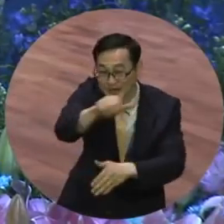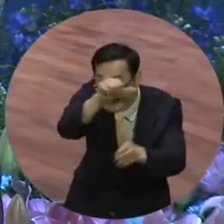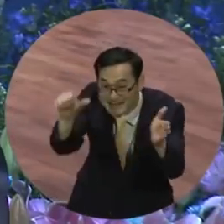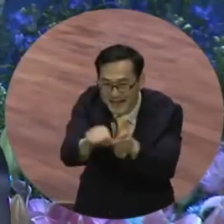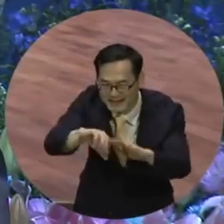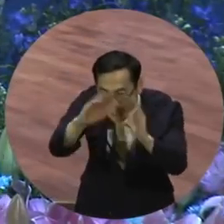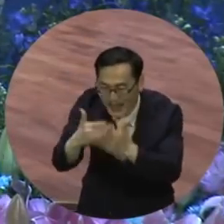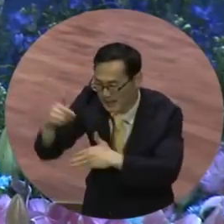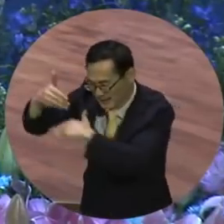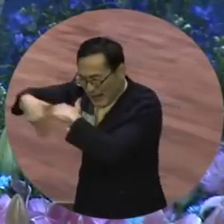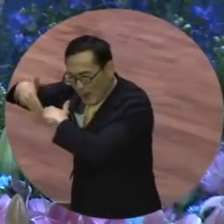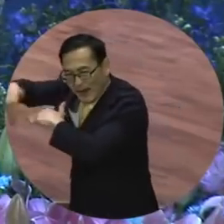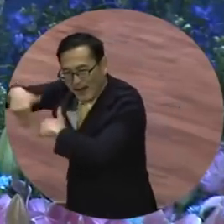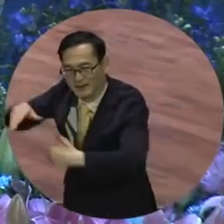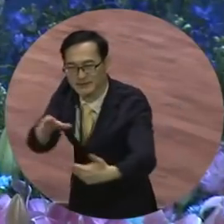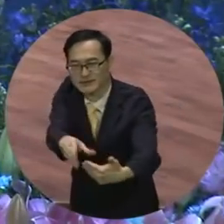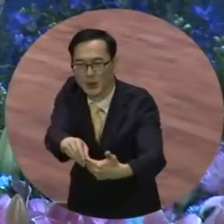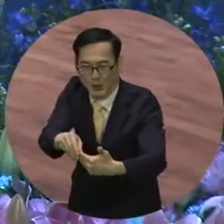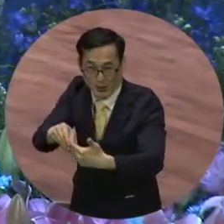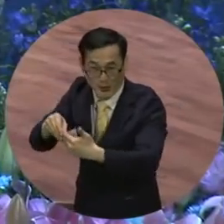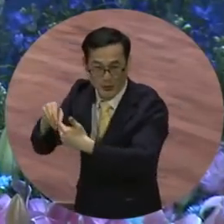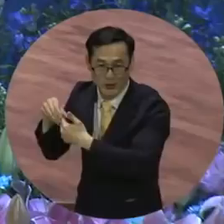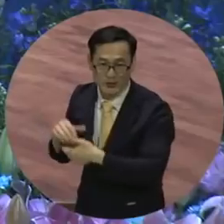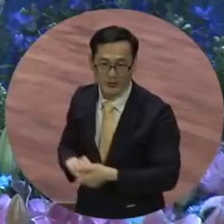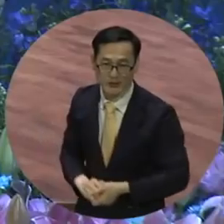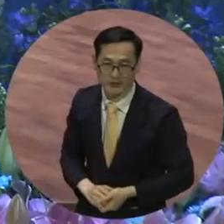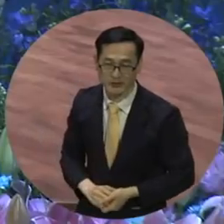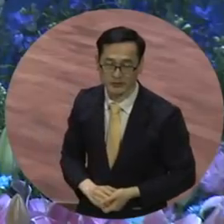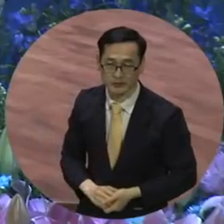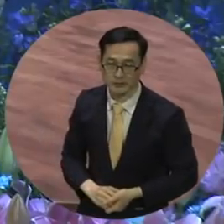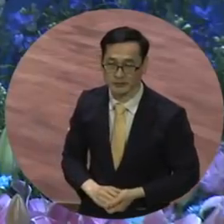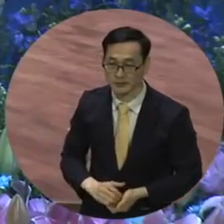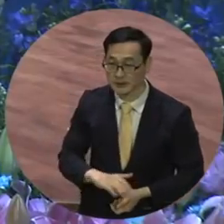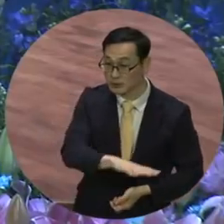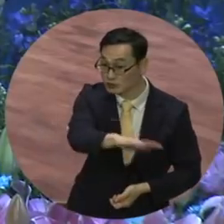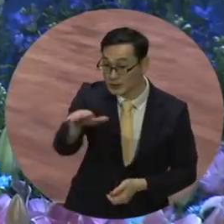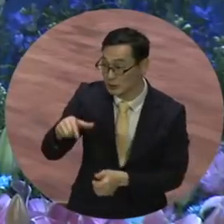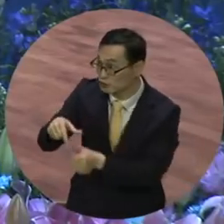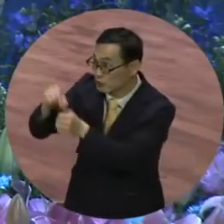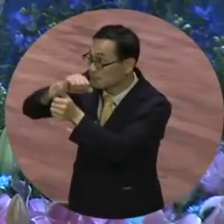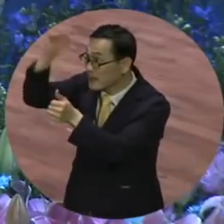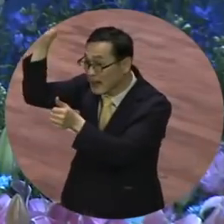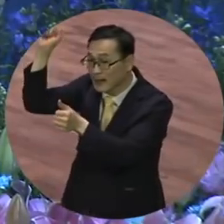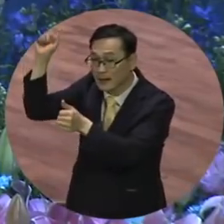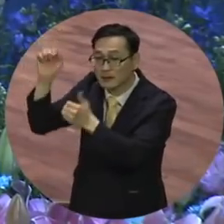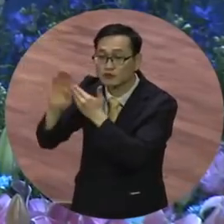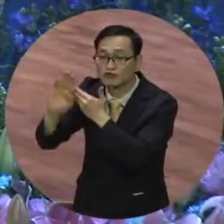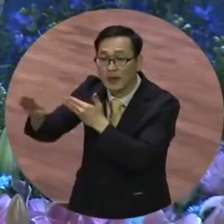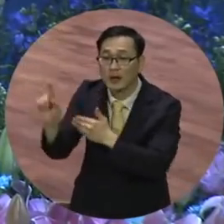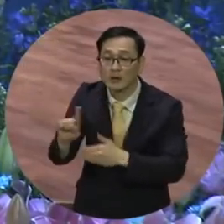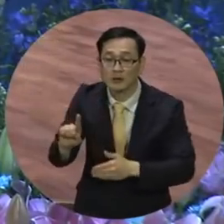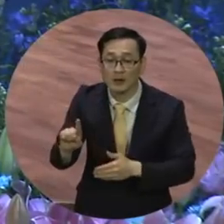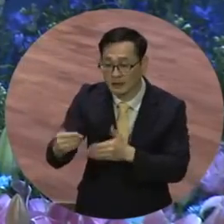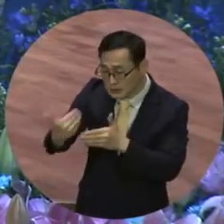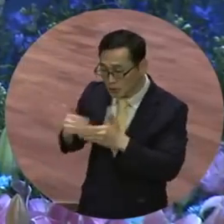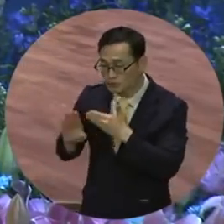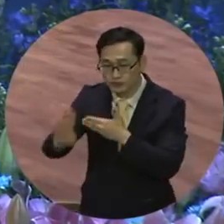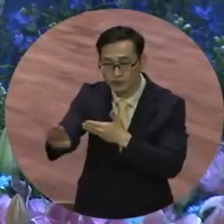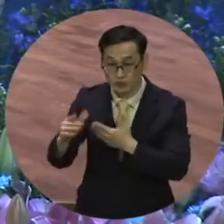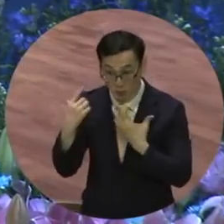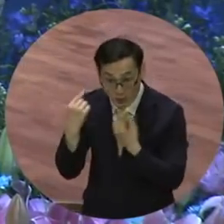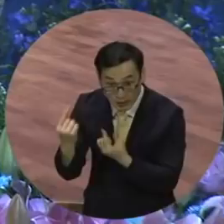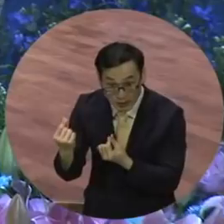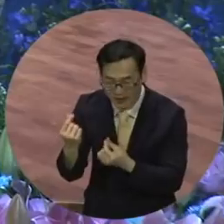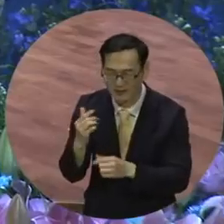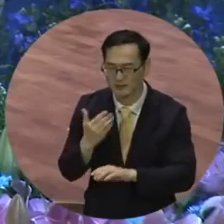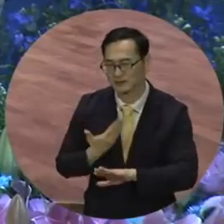그러면 이제 우리는 어떤 삶을 살아야 되느냐? 이 구원받은 우리가 그저 받은 이 은혜, 이